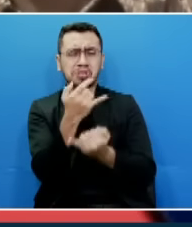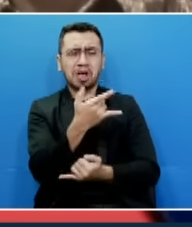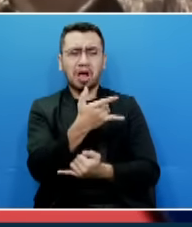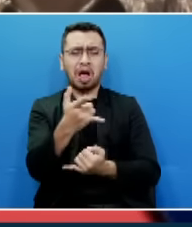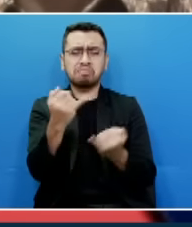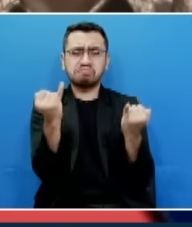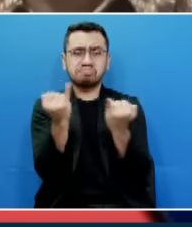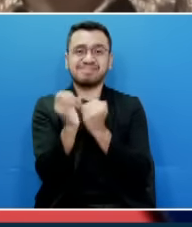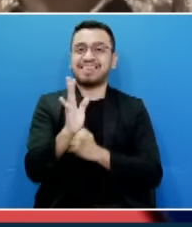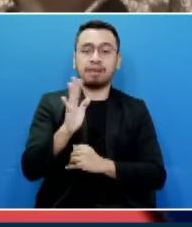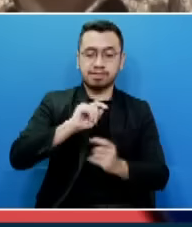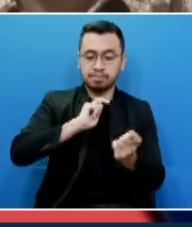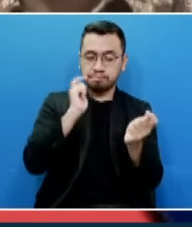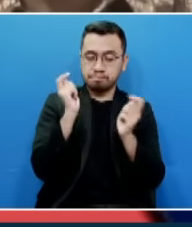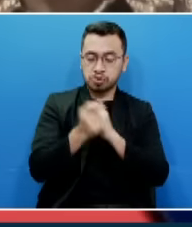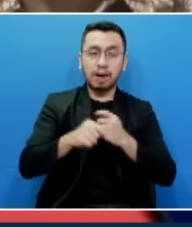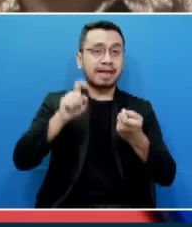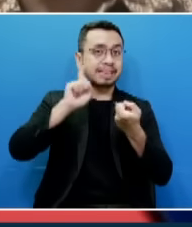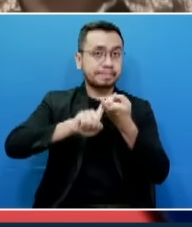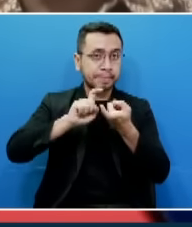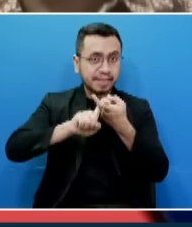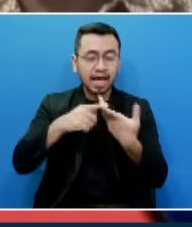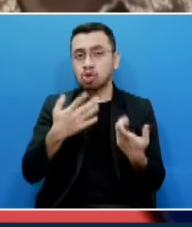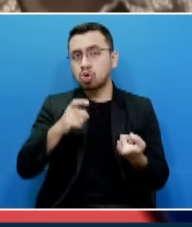kalau ada di dunia politik